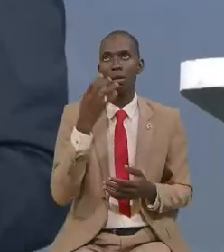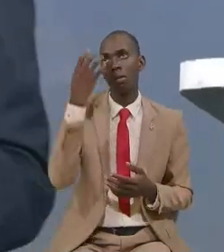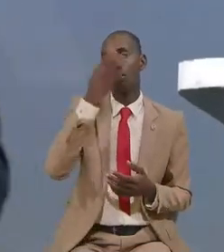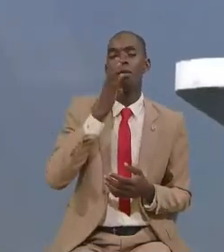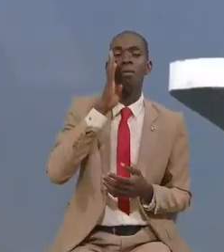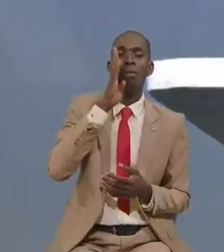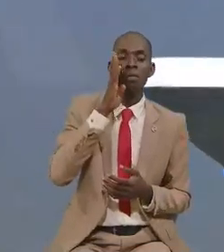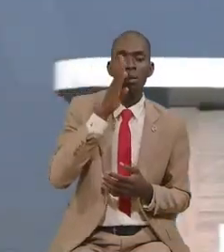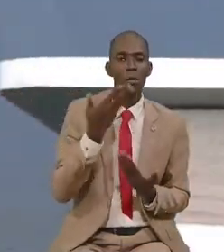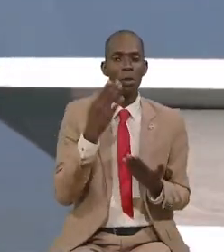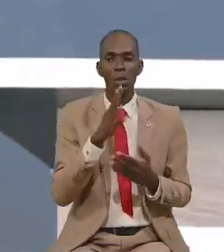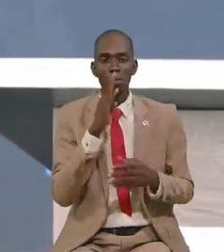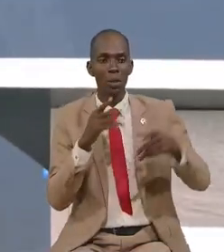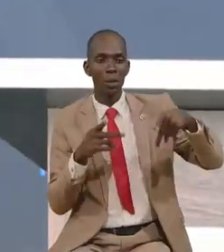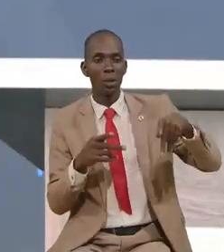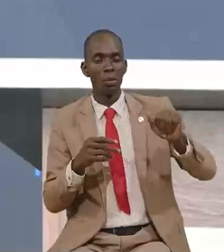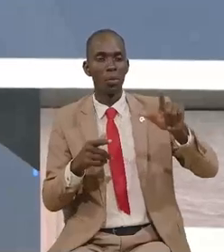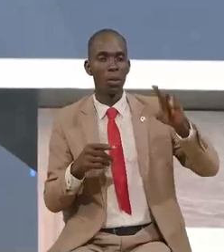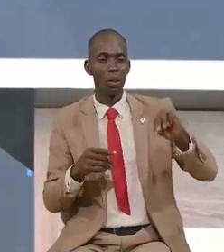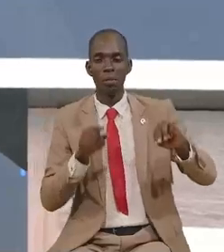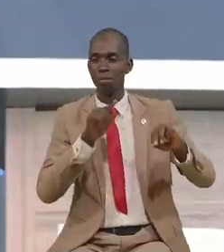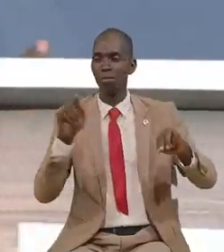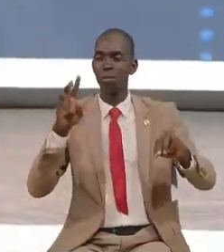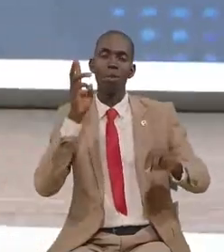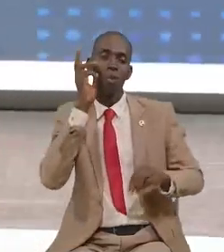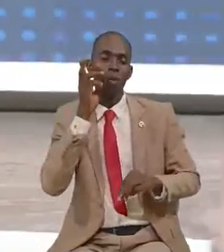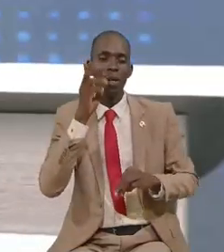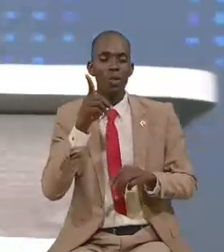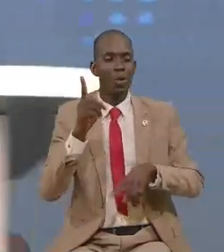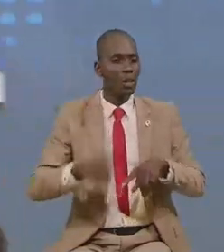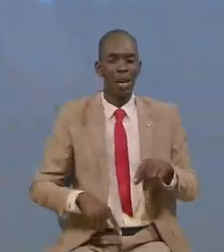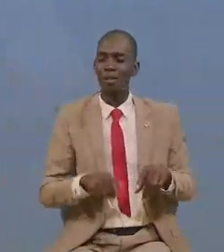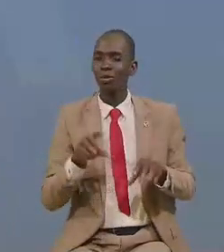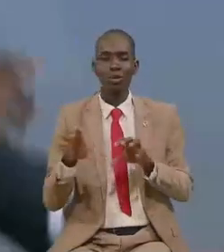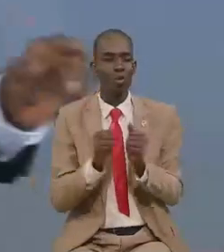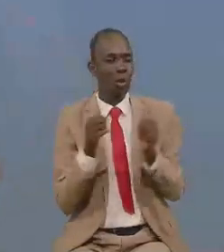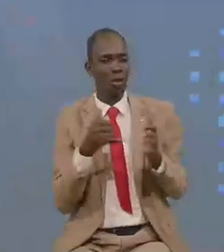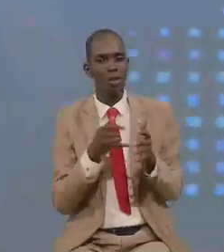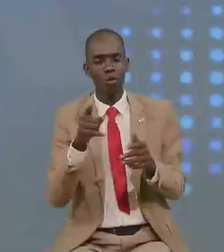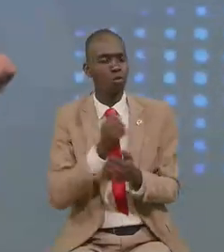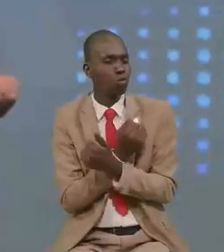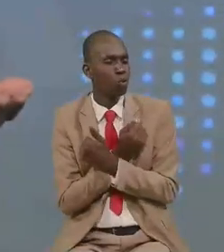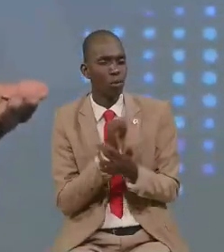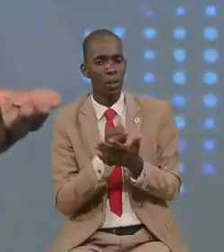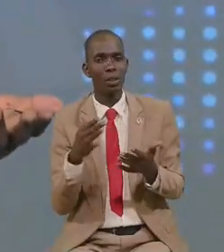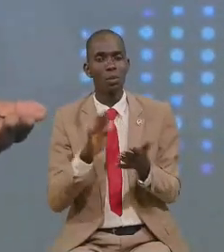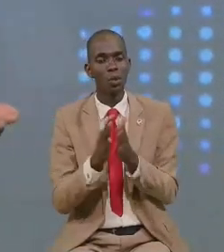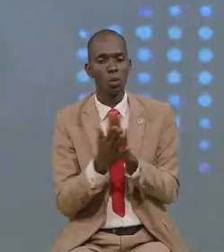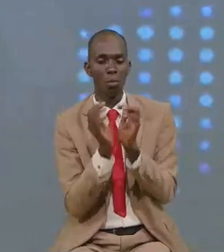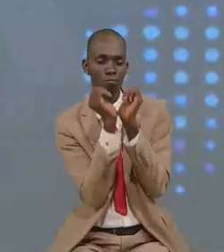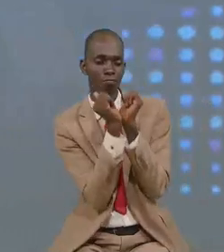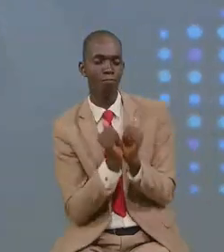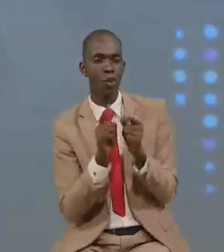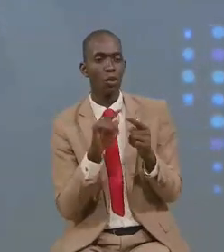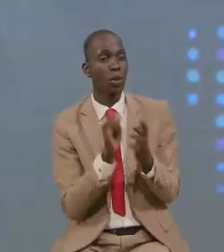peut-être le vin de palme. Tu n'arrives pas à t'en passer. Tu es esclave à cette chose. Et